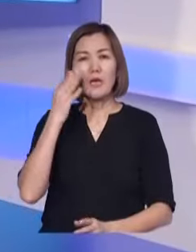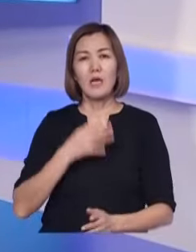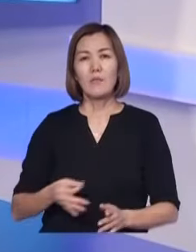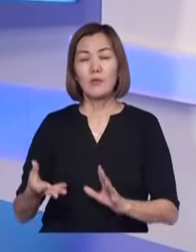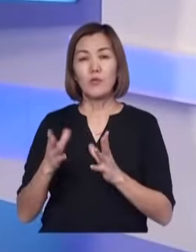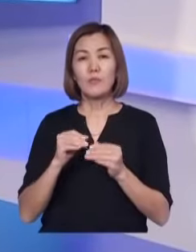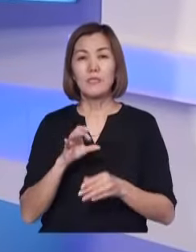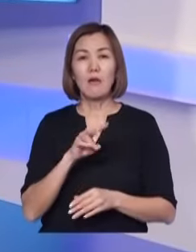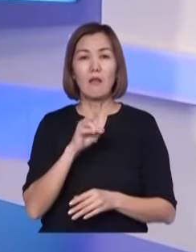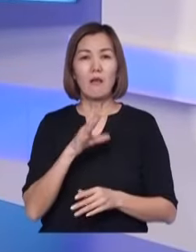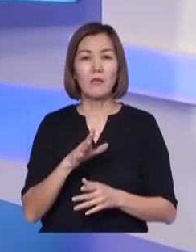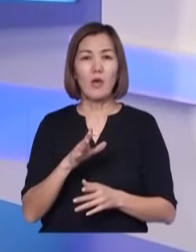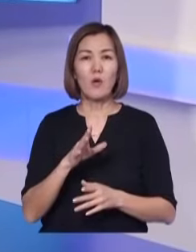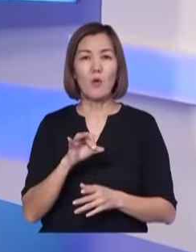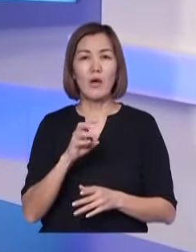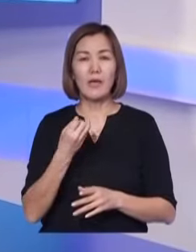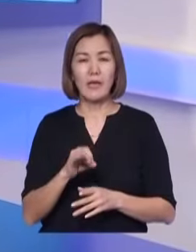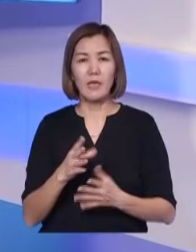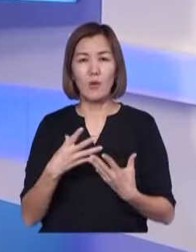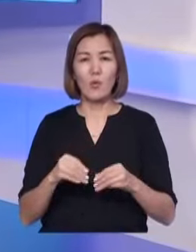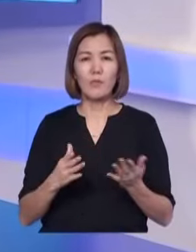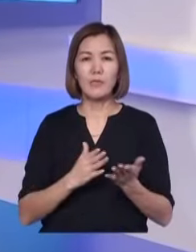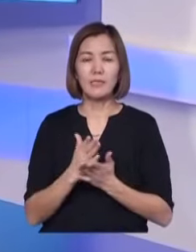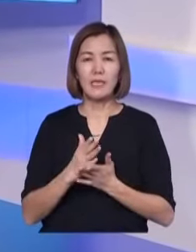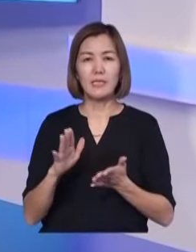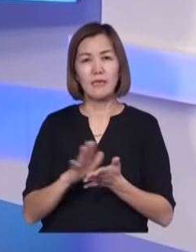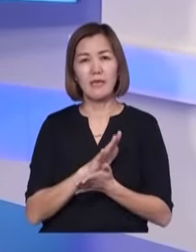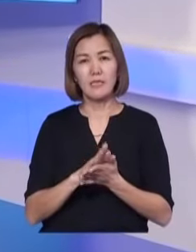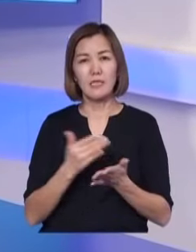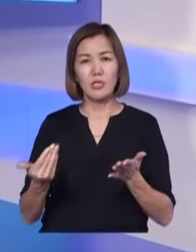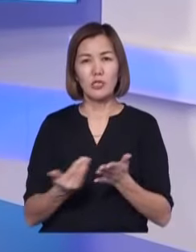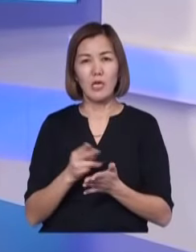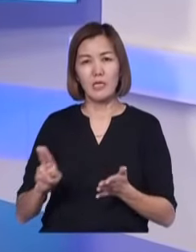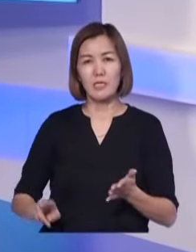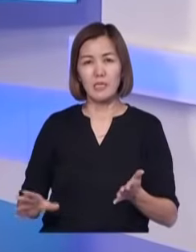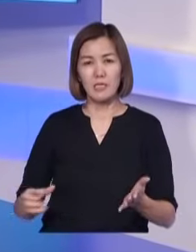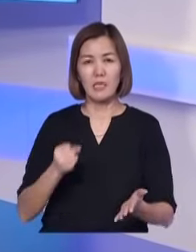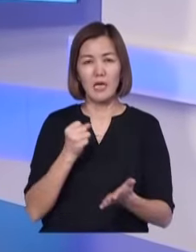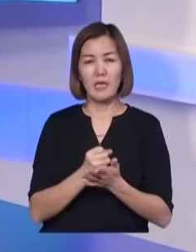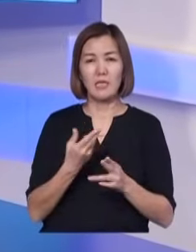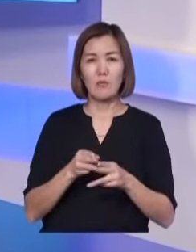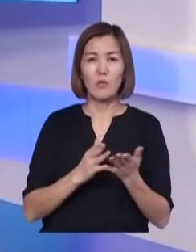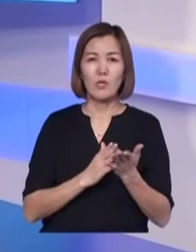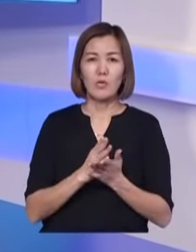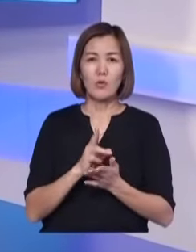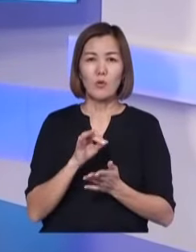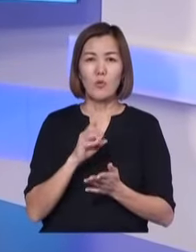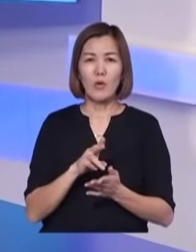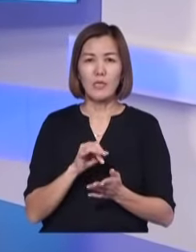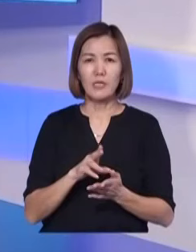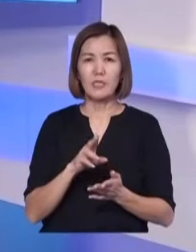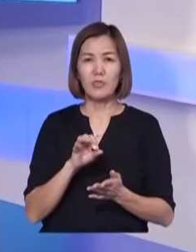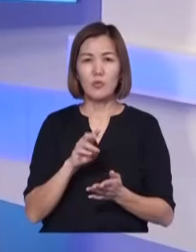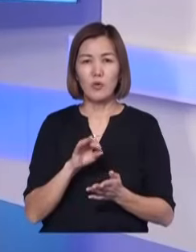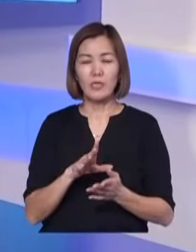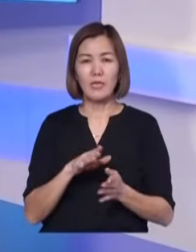Алматы облыстық Алатау арайы қоғамдық саяси газетіне жаңа басшы тағайындады. Енді бұл қызметті Қуаныш Абайбекұлы